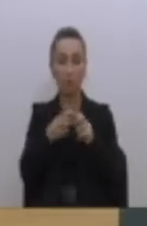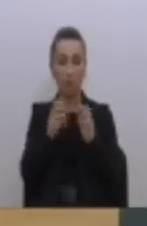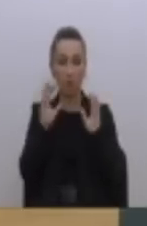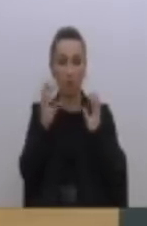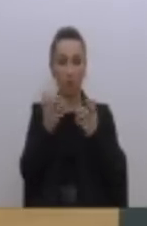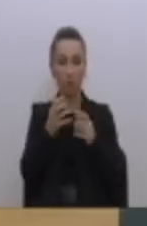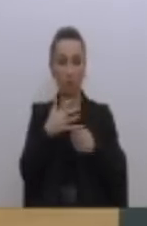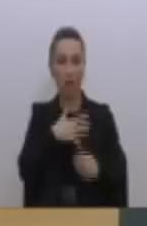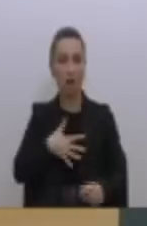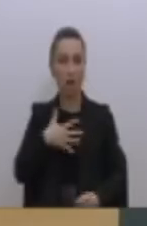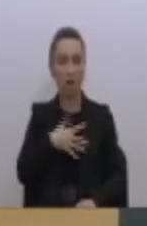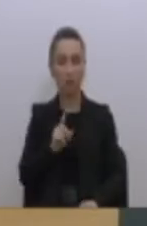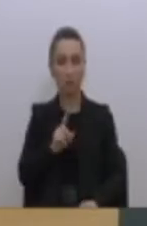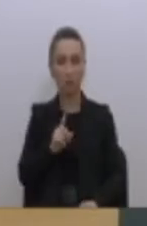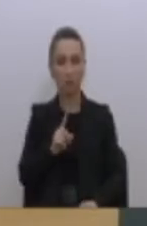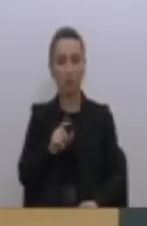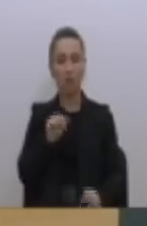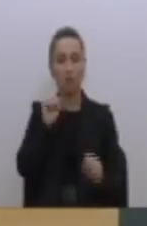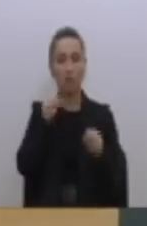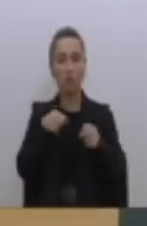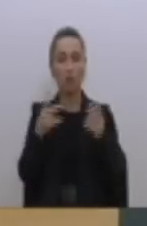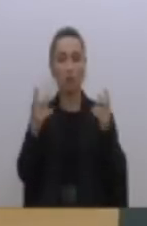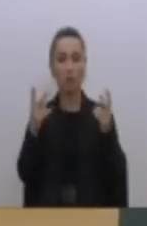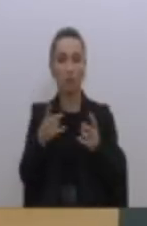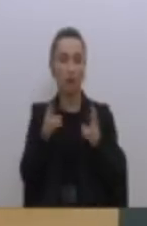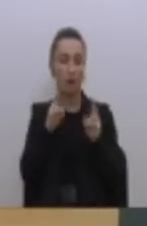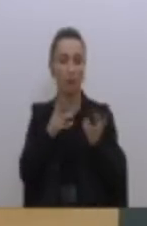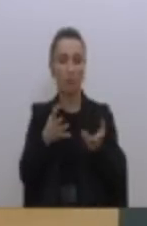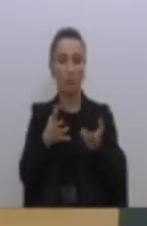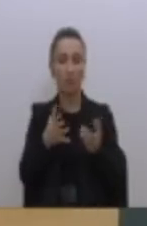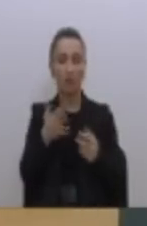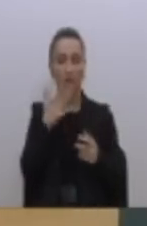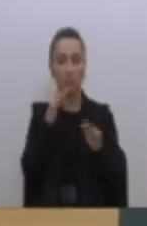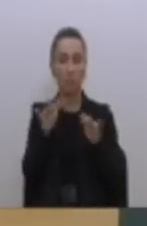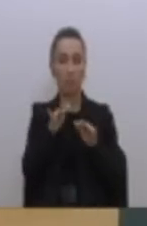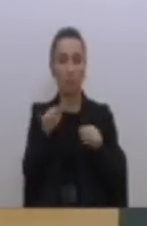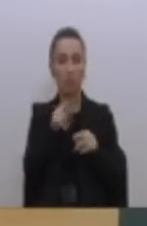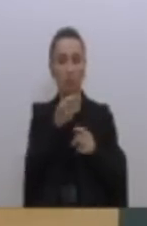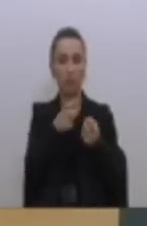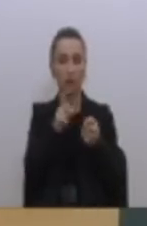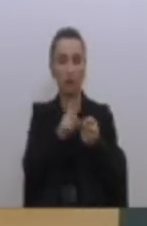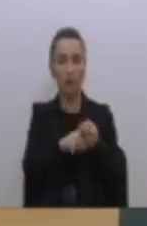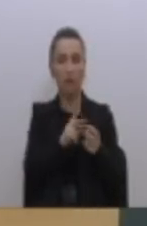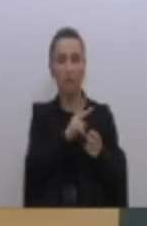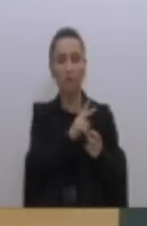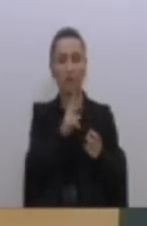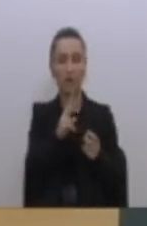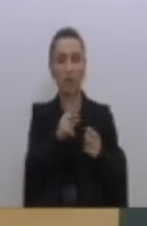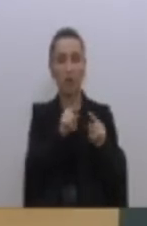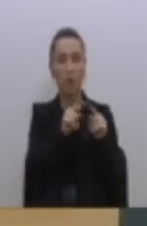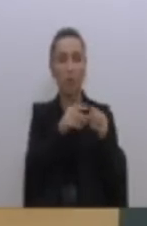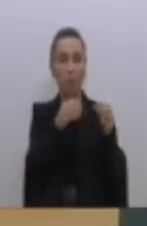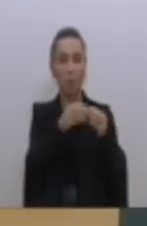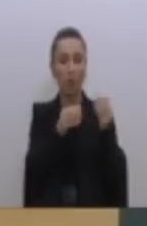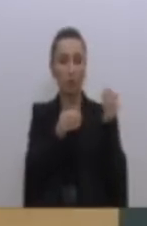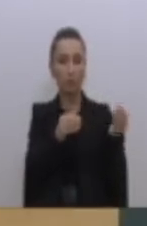არ აწუხებს. ეს შეიძლება გჭირდებოდეს, არ ვიცი, ნაციონალური მოძრაობის, ვიღაცის